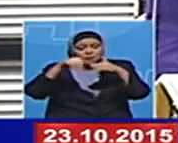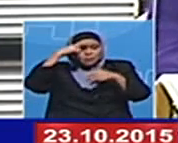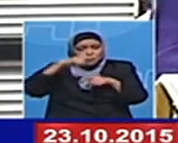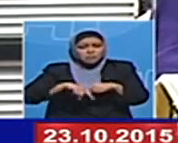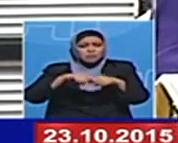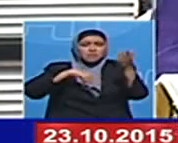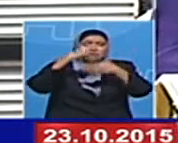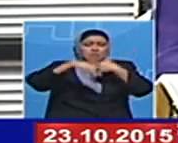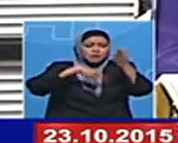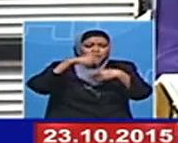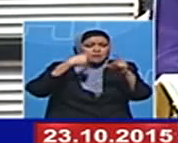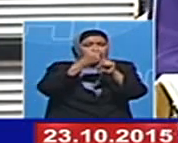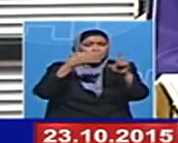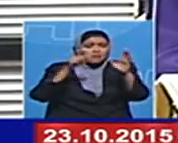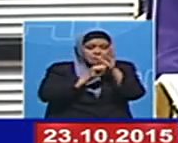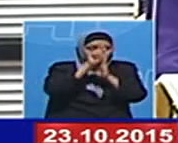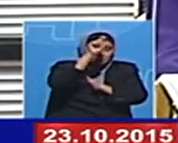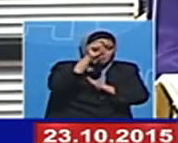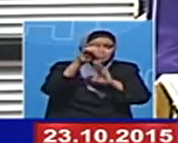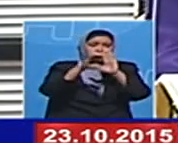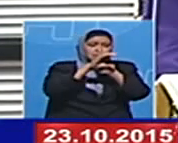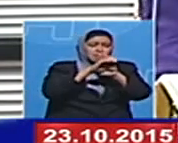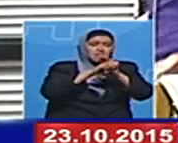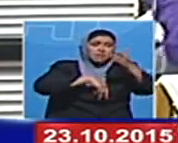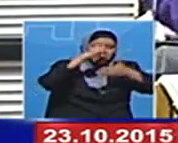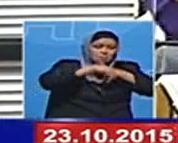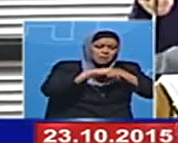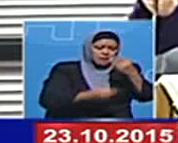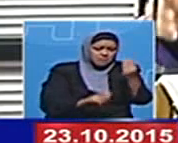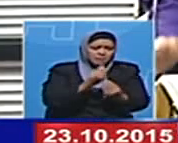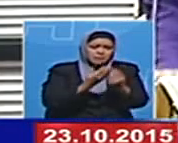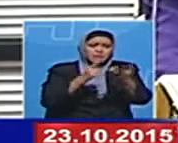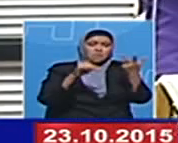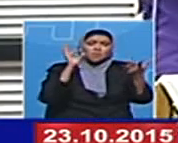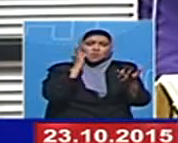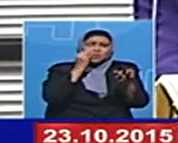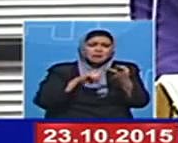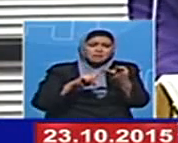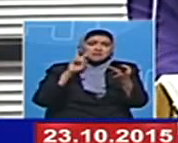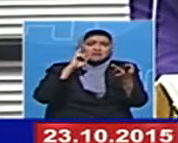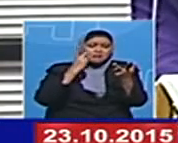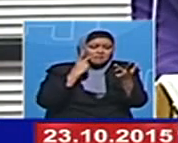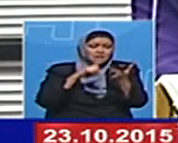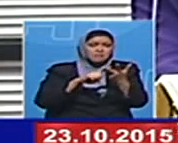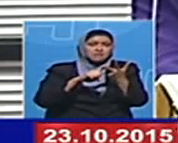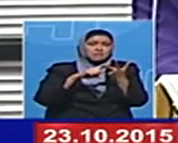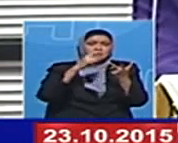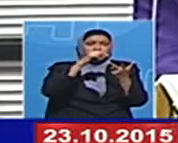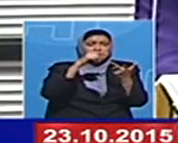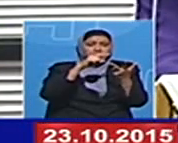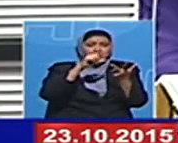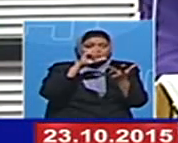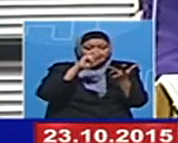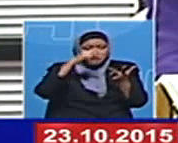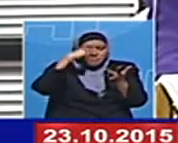berimpak tinggi seperti program penanaman buah-buahan sayur-sayuran serta Geran pemadanan dan penyelidikan